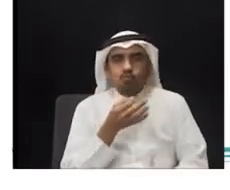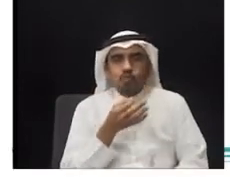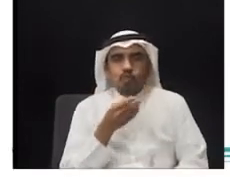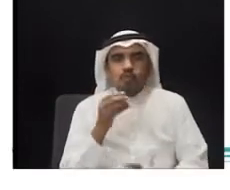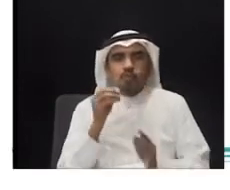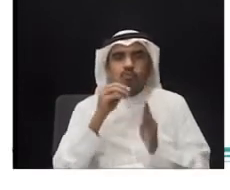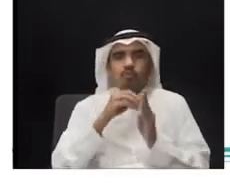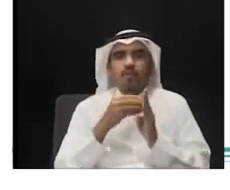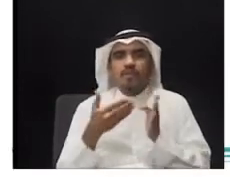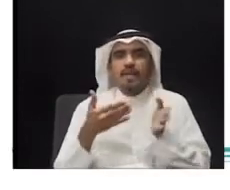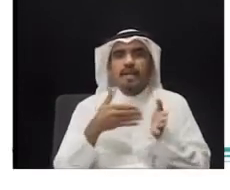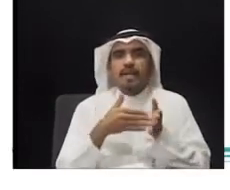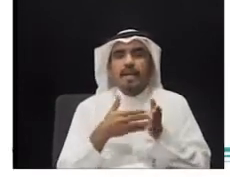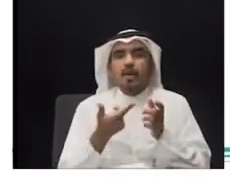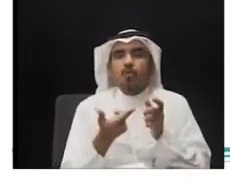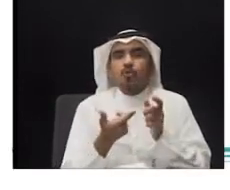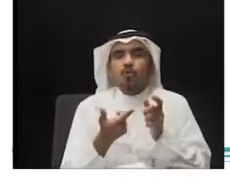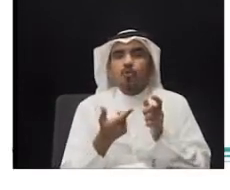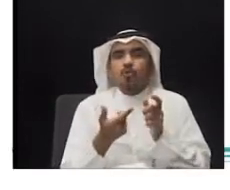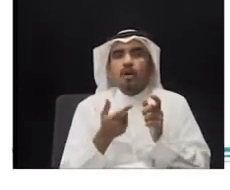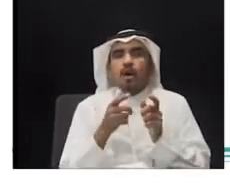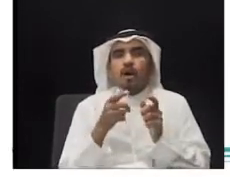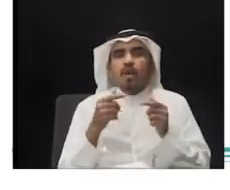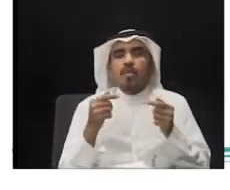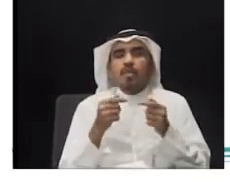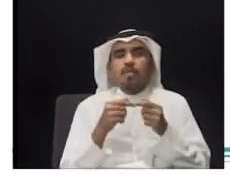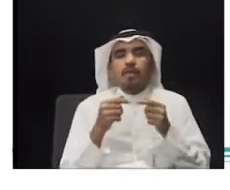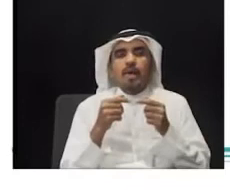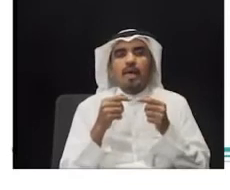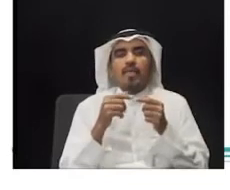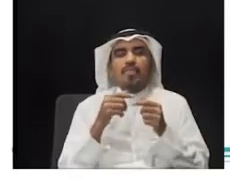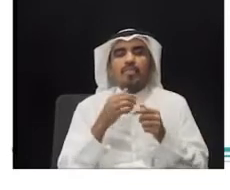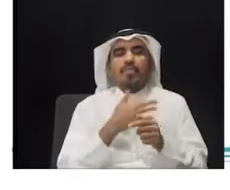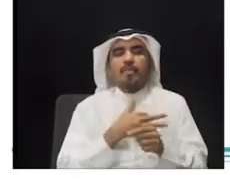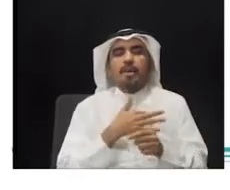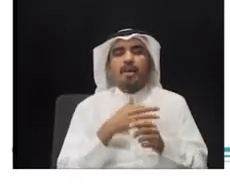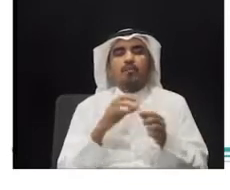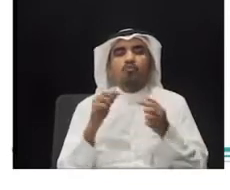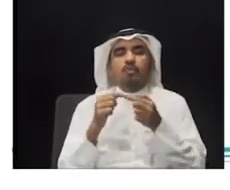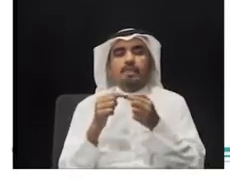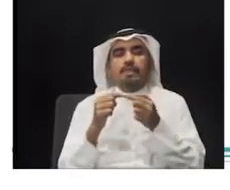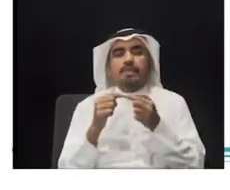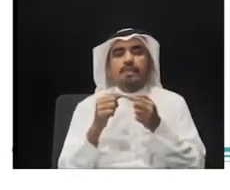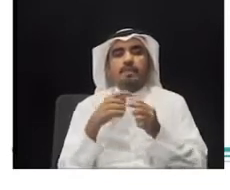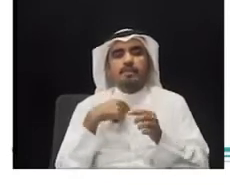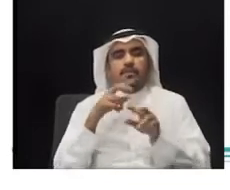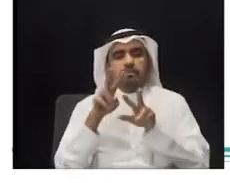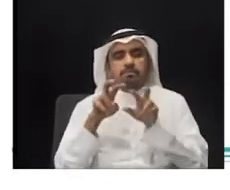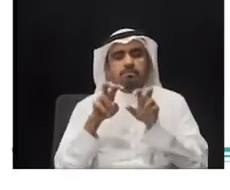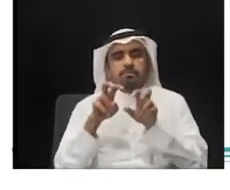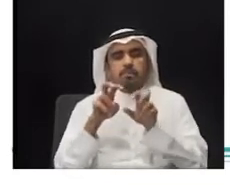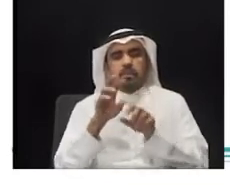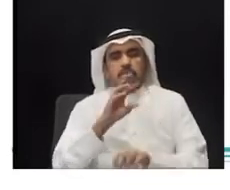طعمها المعتاد المضاف إليه هنا الضمير المتصل. أريد أن تستخرج أيضا